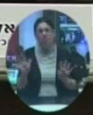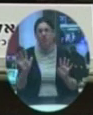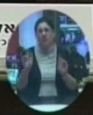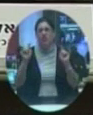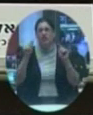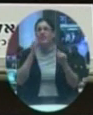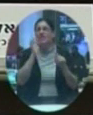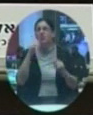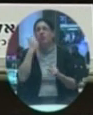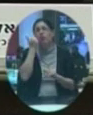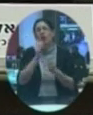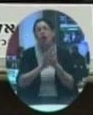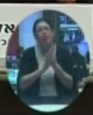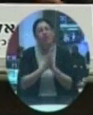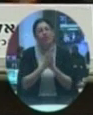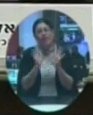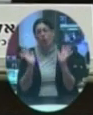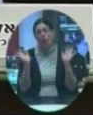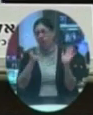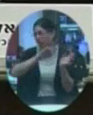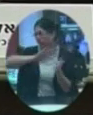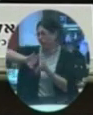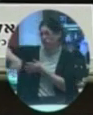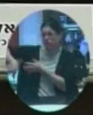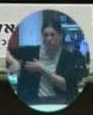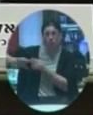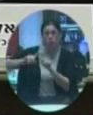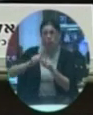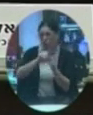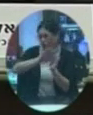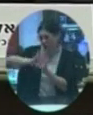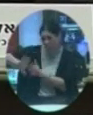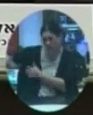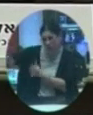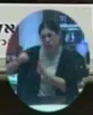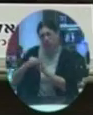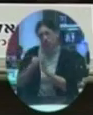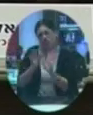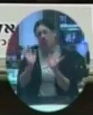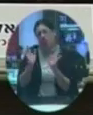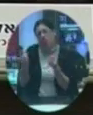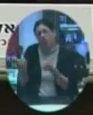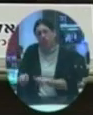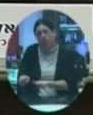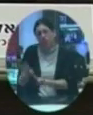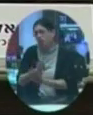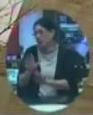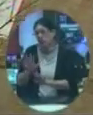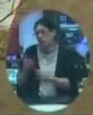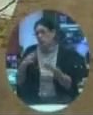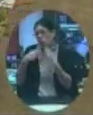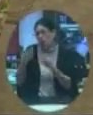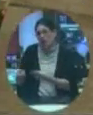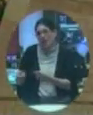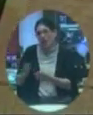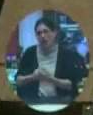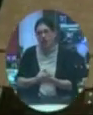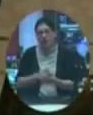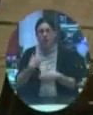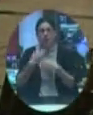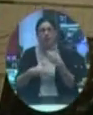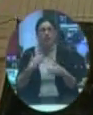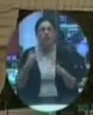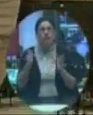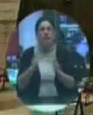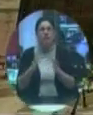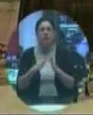מבוגר, ירד לאיזושהי פינה כדי לסיים את חייו, ושם כבר אף אחד לא מתייחס אליו. ההליכים נגד בית האבות נאות